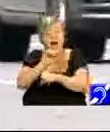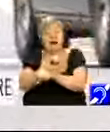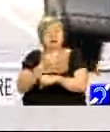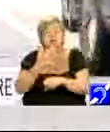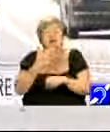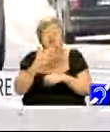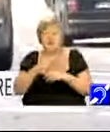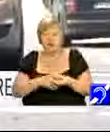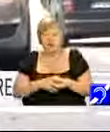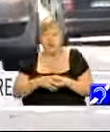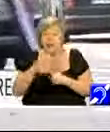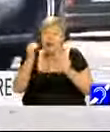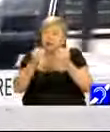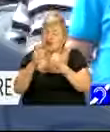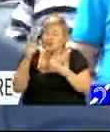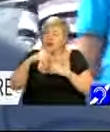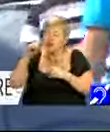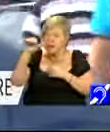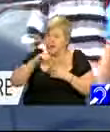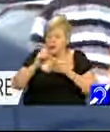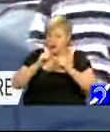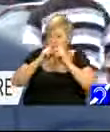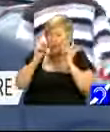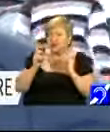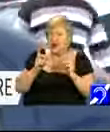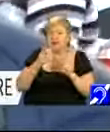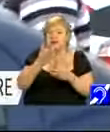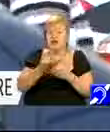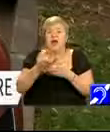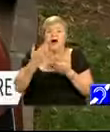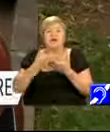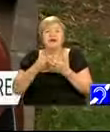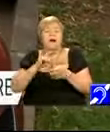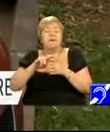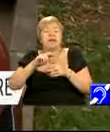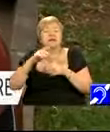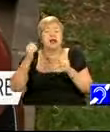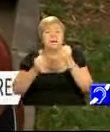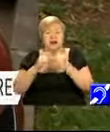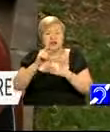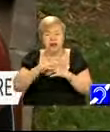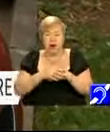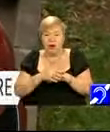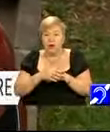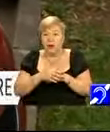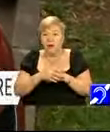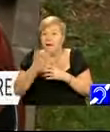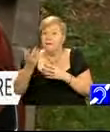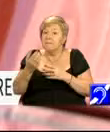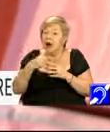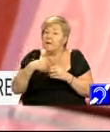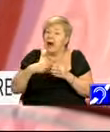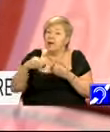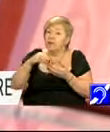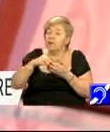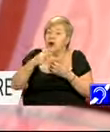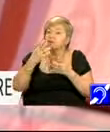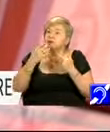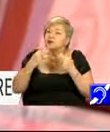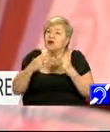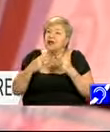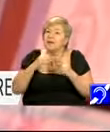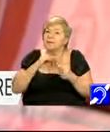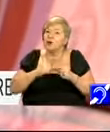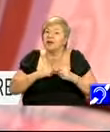Mulți șoferi din Ploiești s-au trezit în ultima vreme fără catalizatoare la mașini. Pe lista păgubiților s-ar mai fi adăugat câțiva proprietari